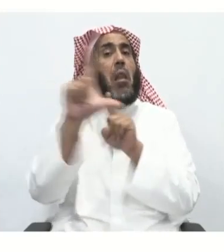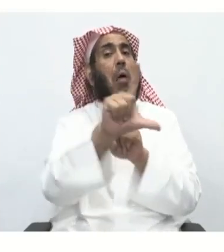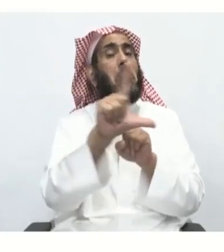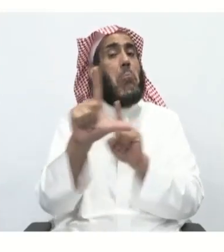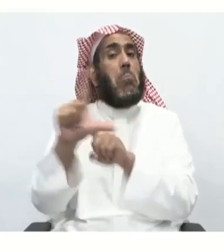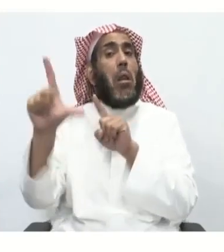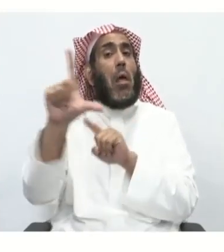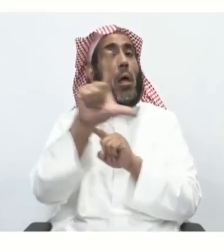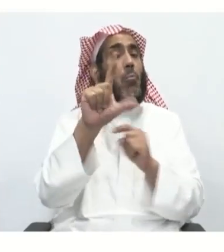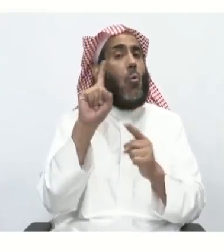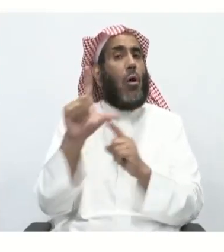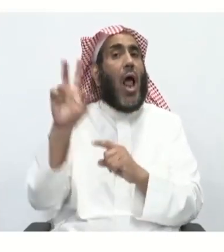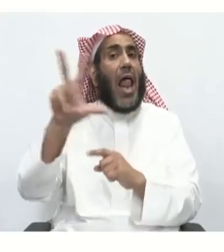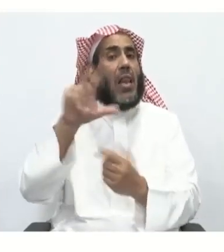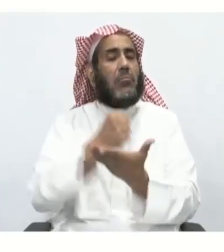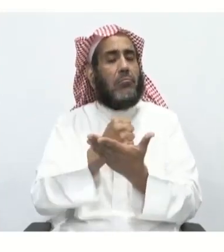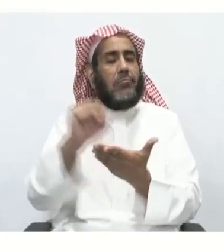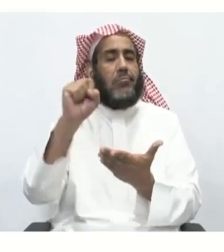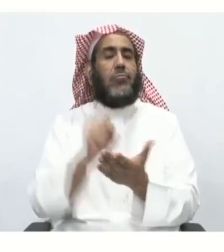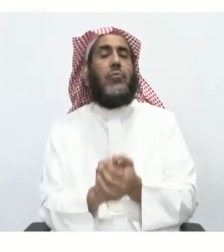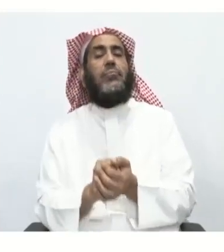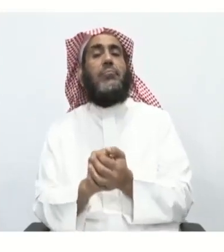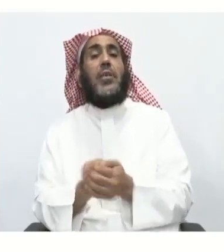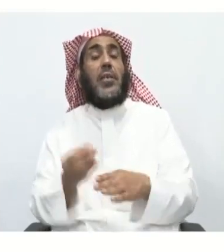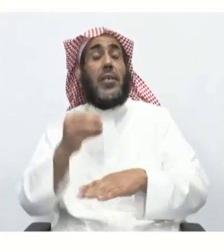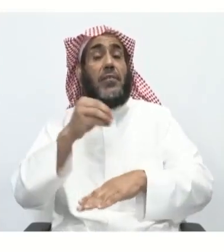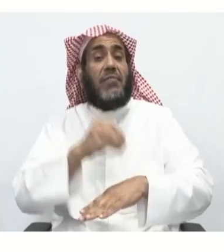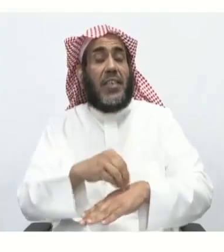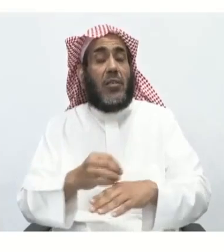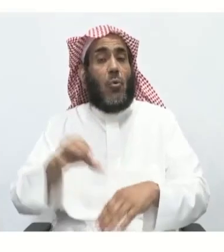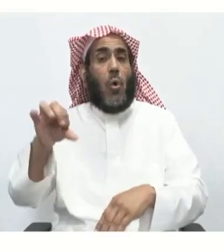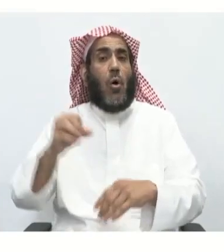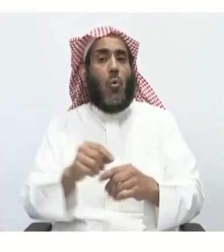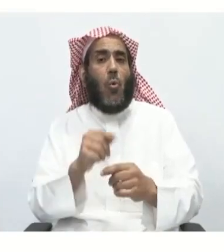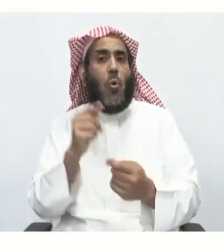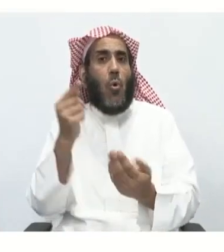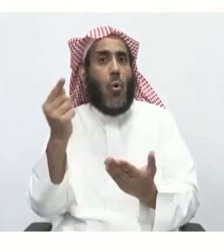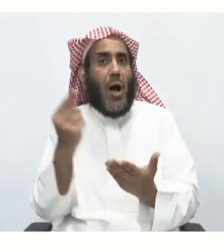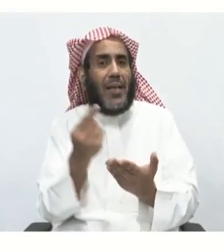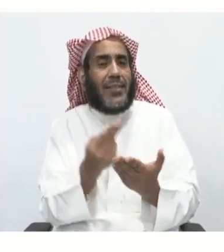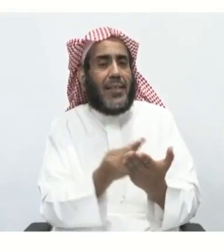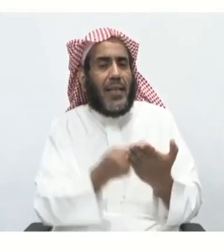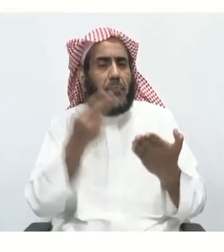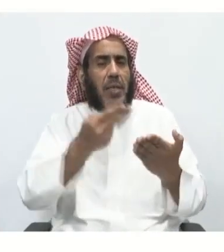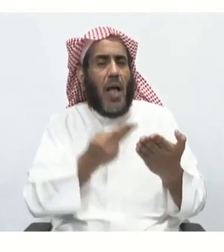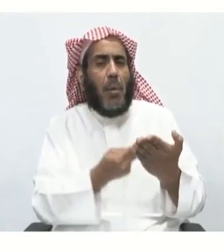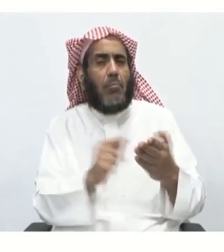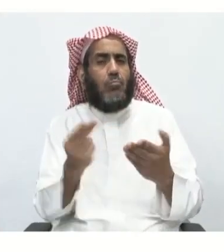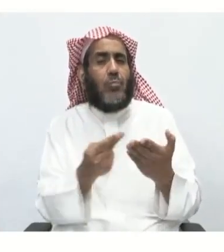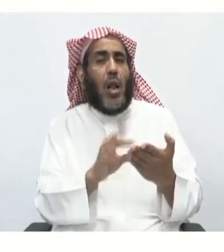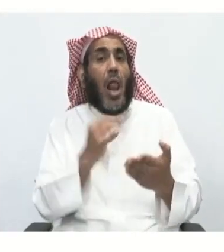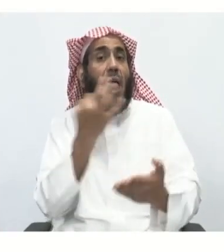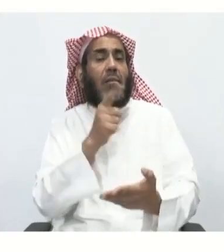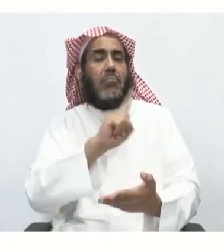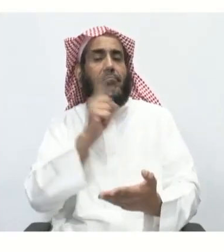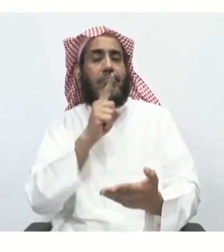لذلك هنا دخلت عليها لام فتحذف ال في الزياده هنا تزاد الواو خطا تزاد الواو خطا لا